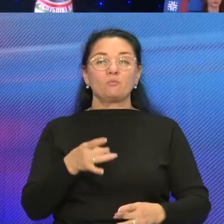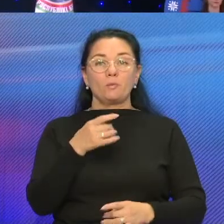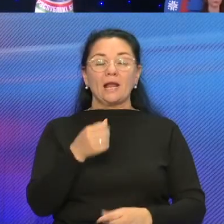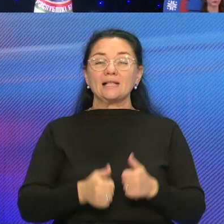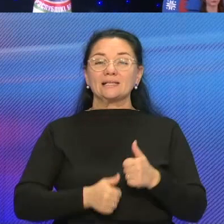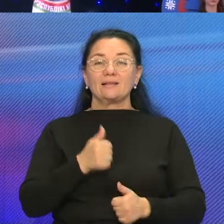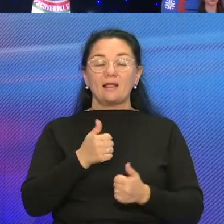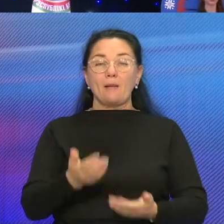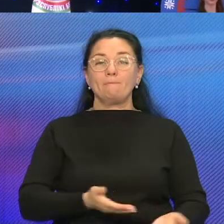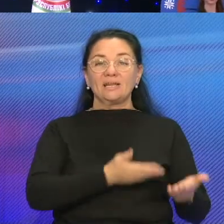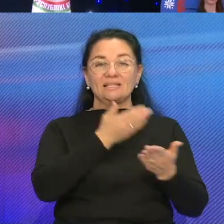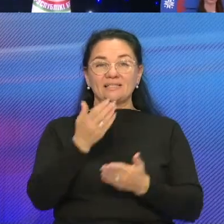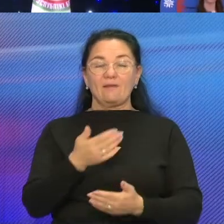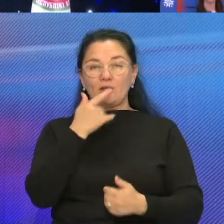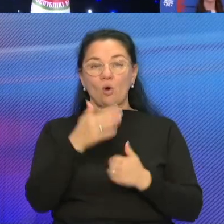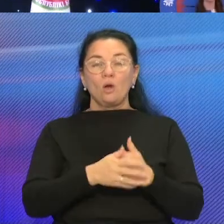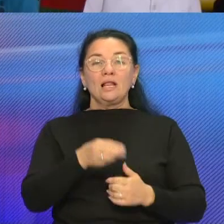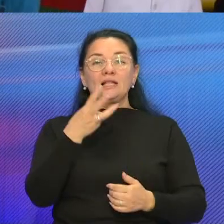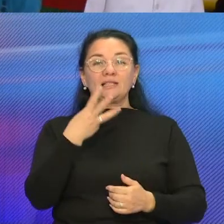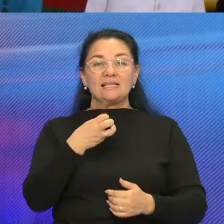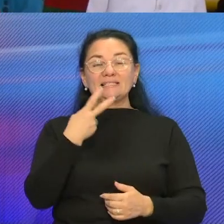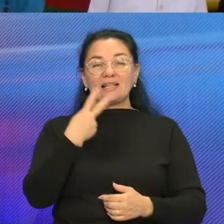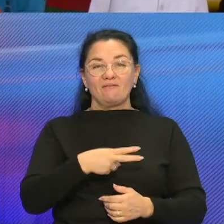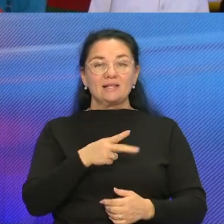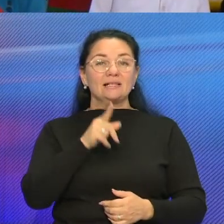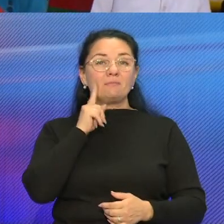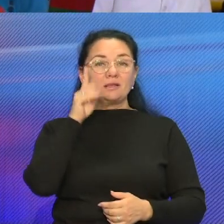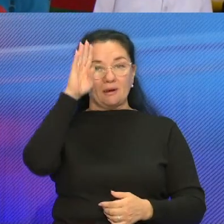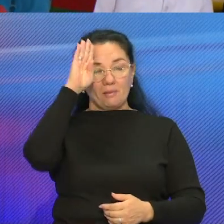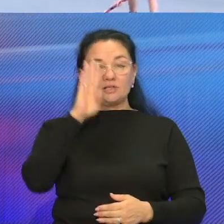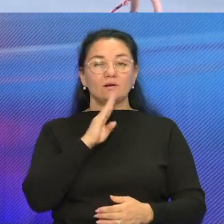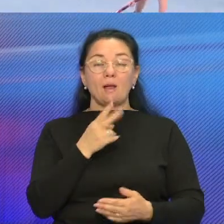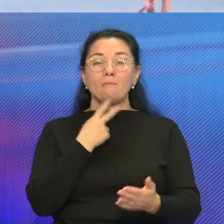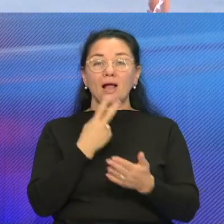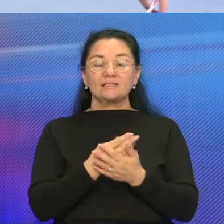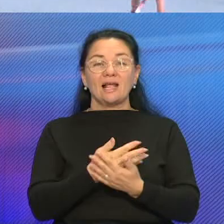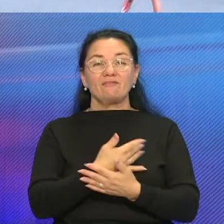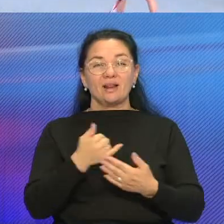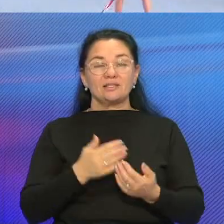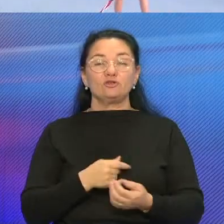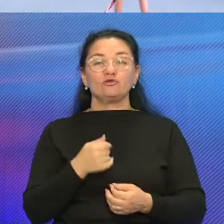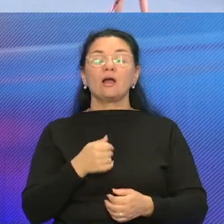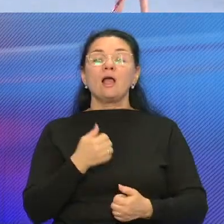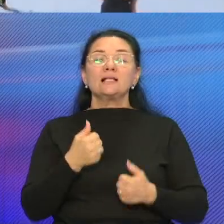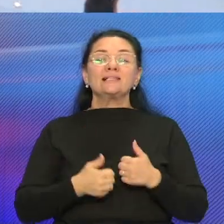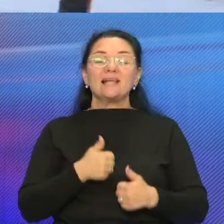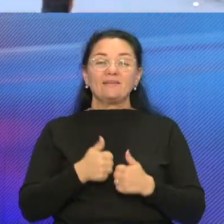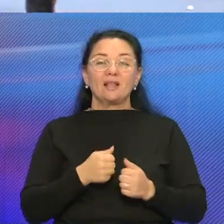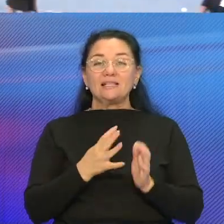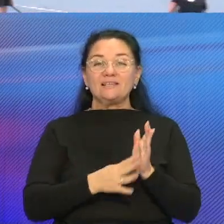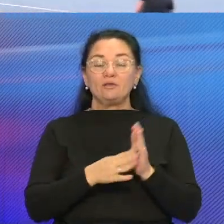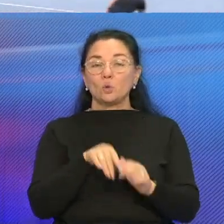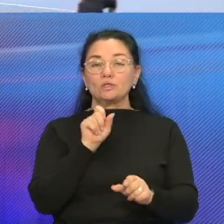проставили калятру 120-юнаковы і дзявчат. Выхованцы проявили себе у многих дисциплинах і завоевали 90 золотых,